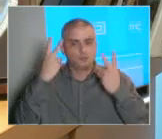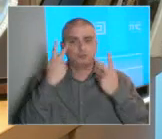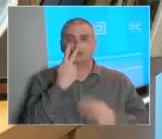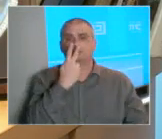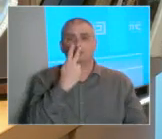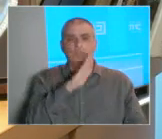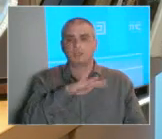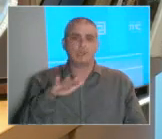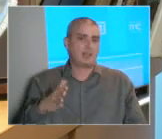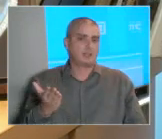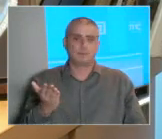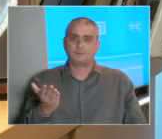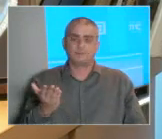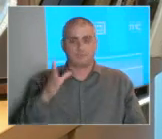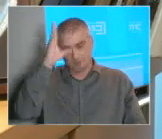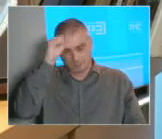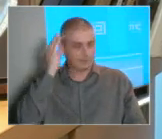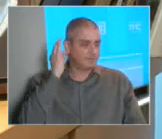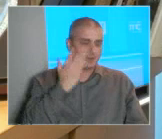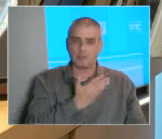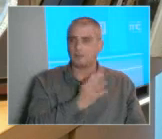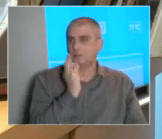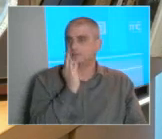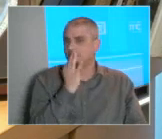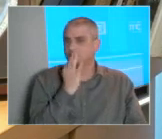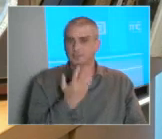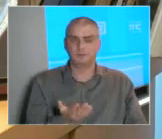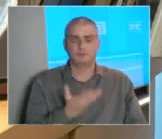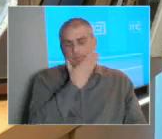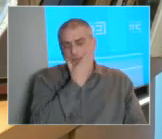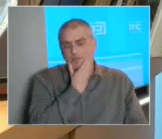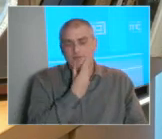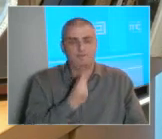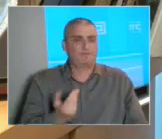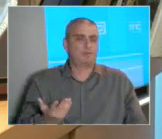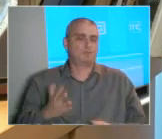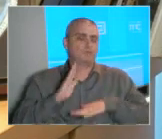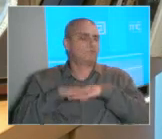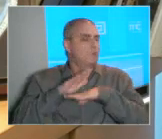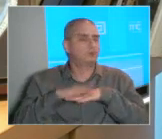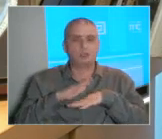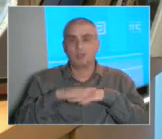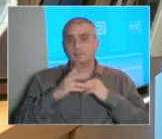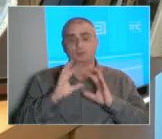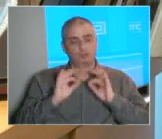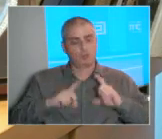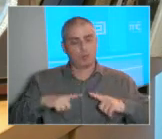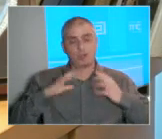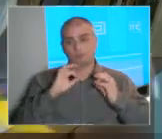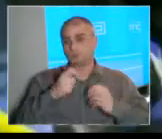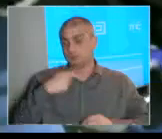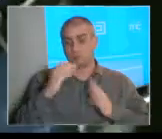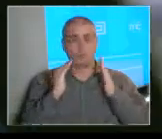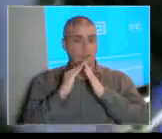שני ילדים, ילד וילדה, צעירים, יפים, מוכשרים, שהחלו את חייהם, הם